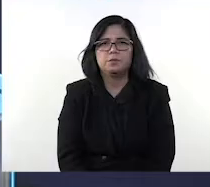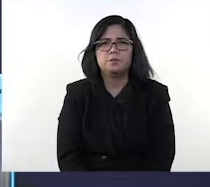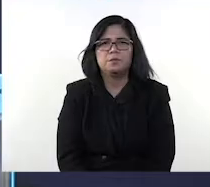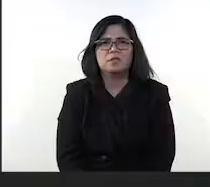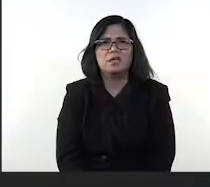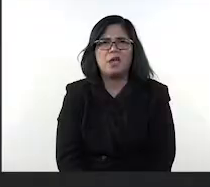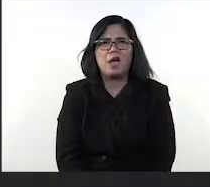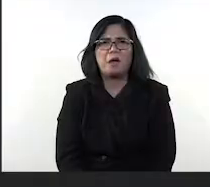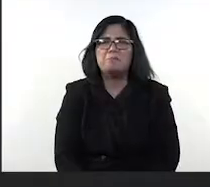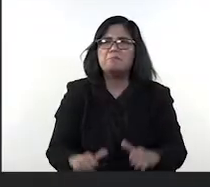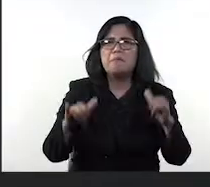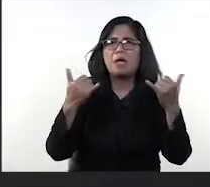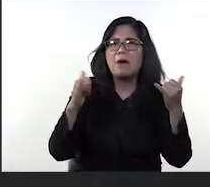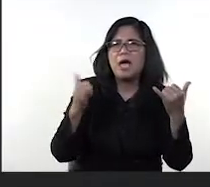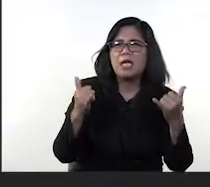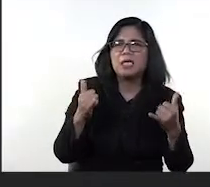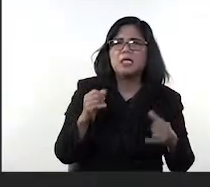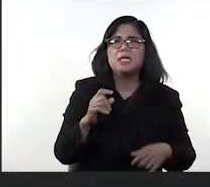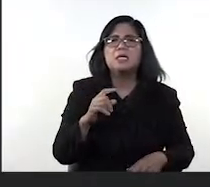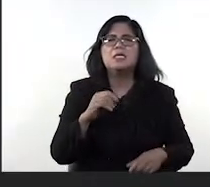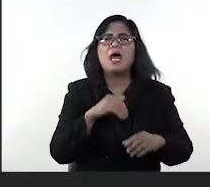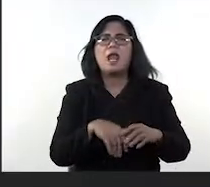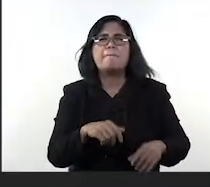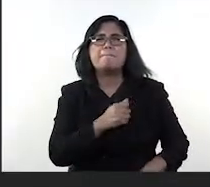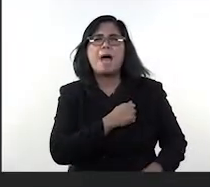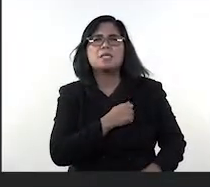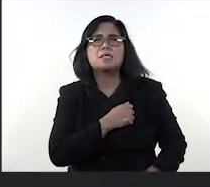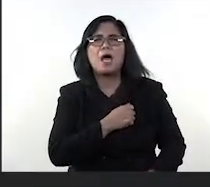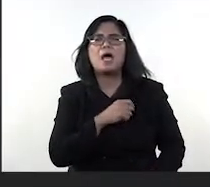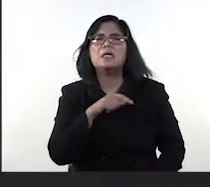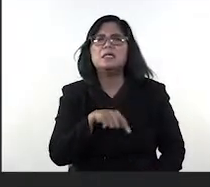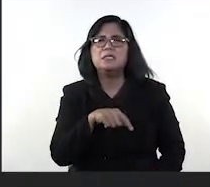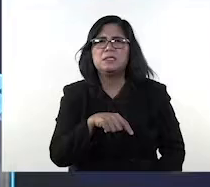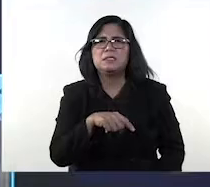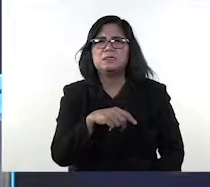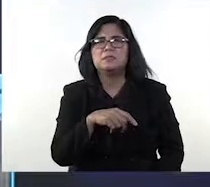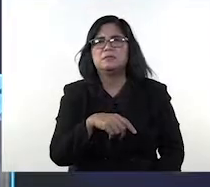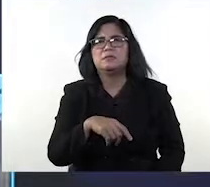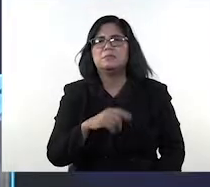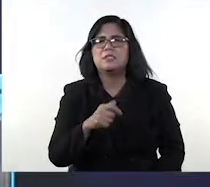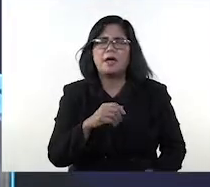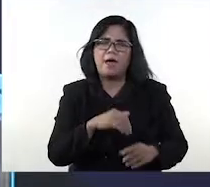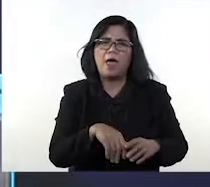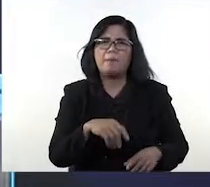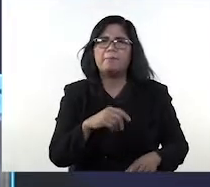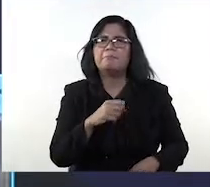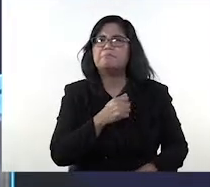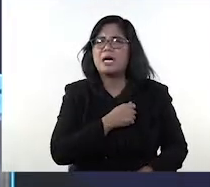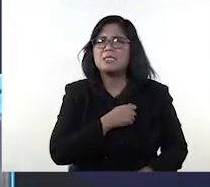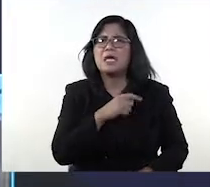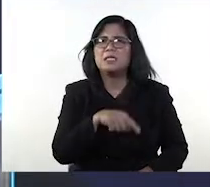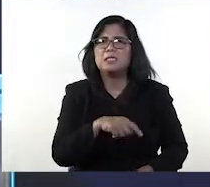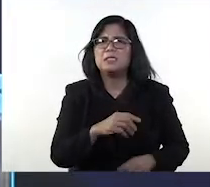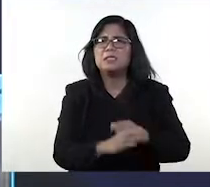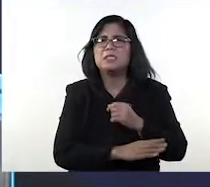Hai yang sedang bermain di Indonesia ini Hai Bisa berasal dari dalam negeri bisa berasal dari luar negeri itu jual Emang mau menciptakan